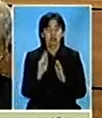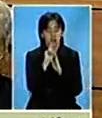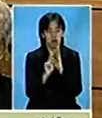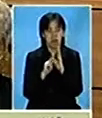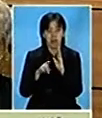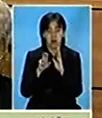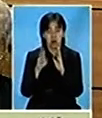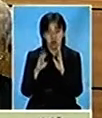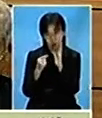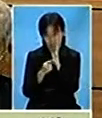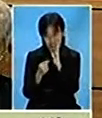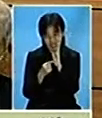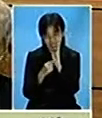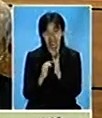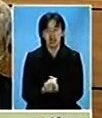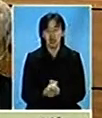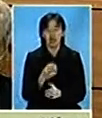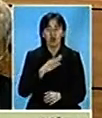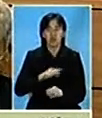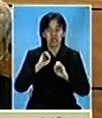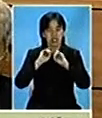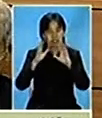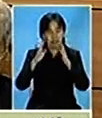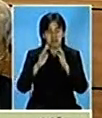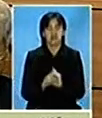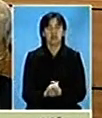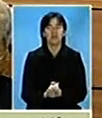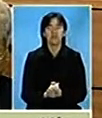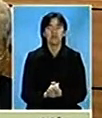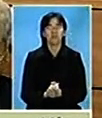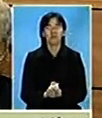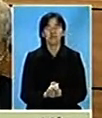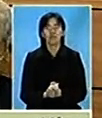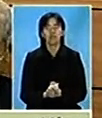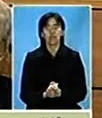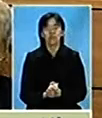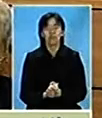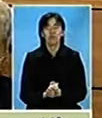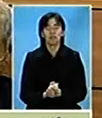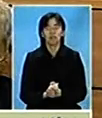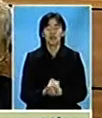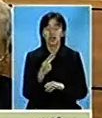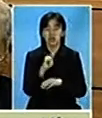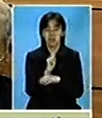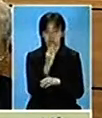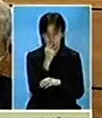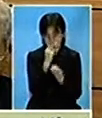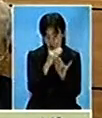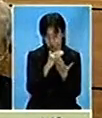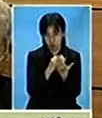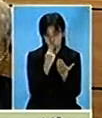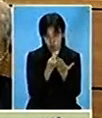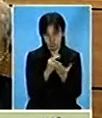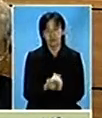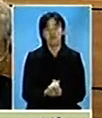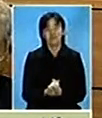นี้นะครับมีความไม่สม่ำเสมอนะครับโดยเฉพาะและท่านประธานไปดูนะครับในหลายๆ